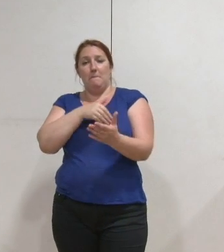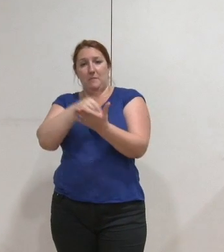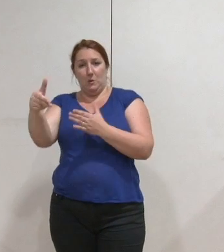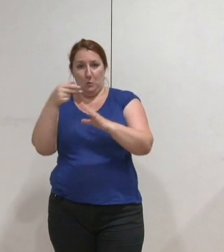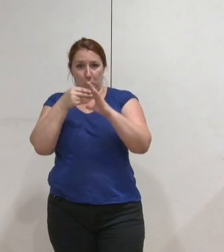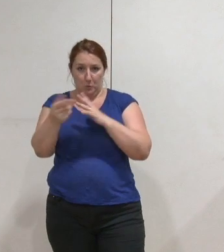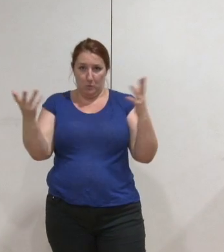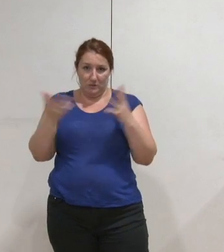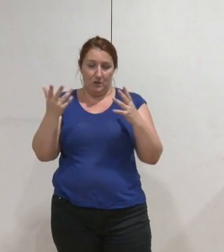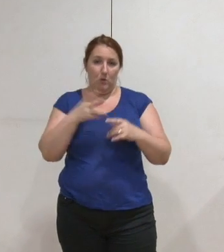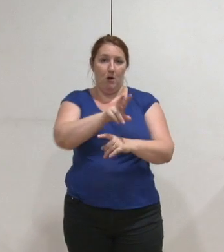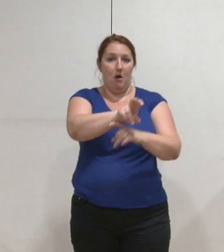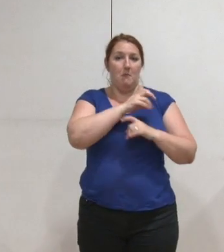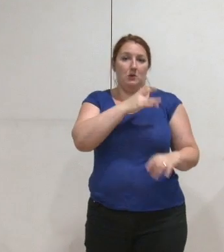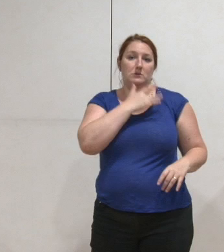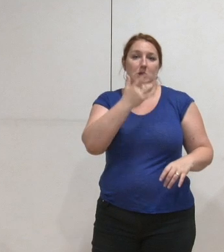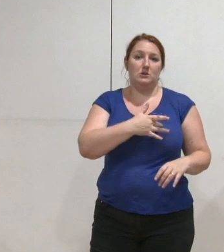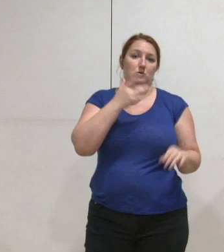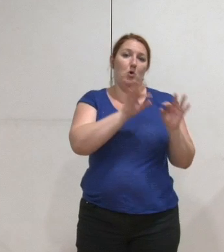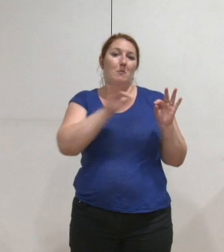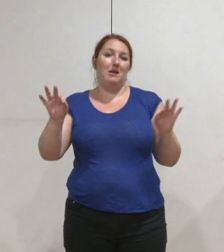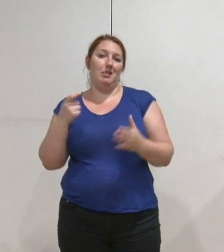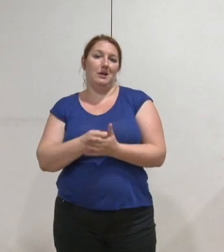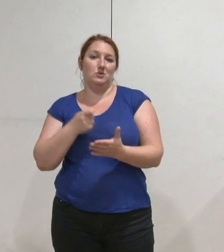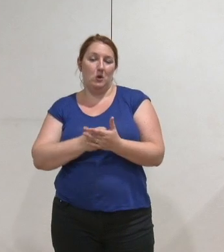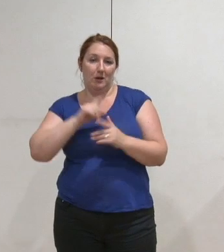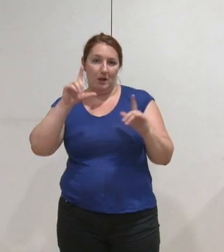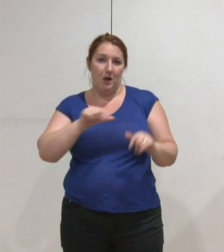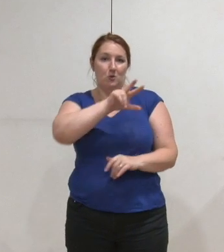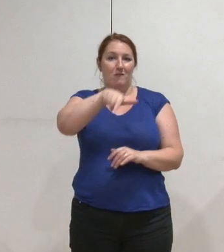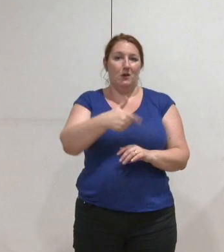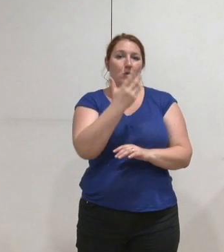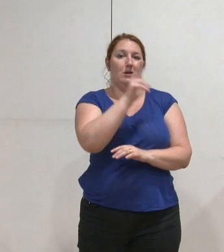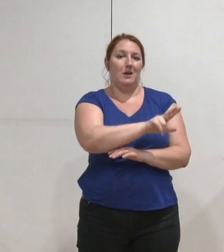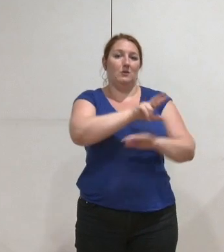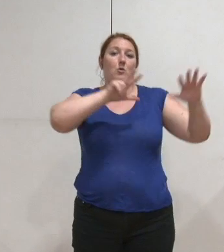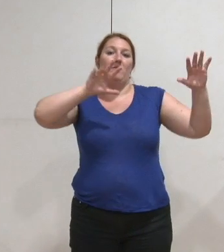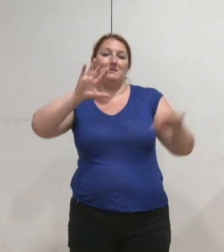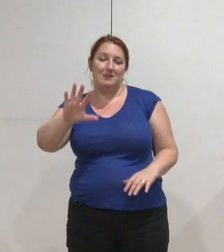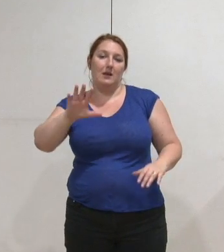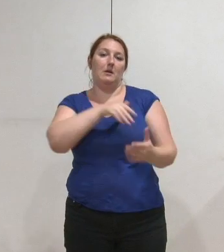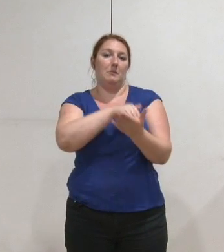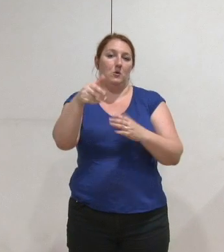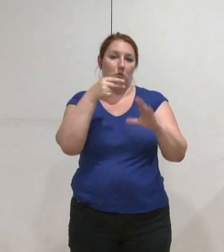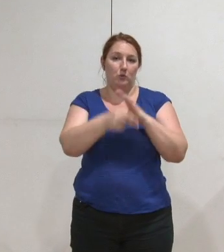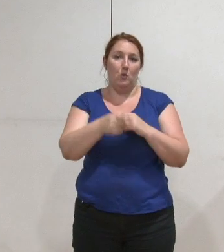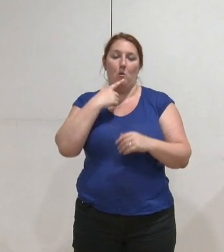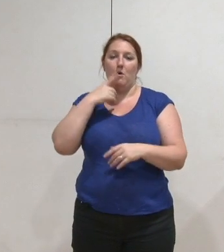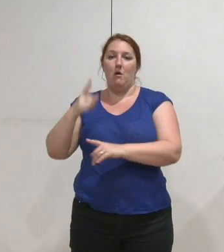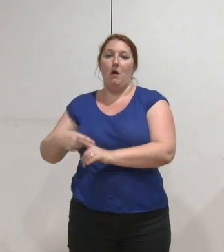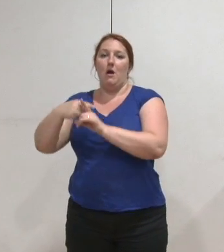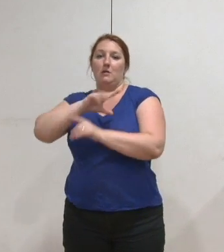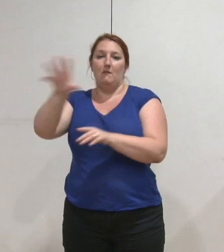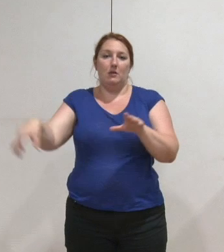à une utilisation d'emprunt sous forme de ligne de trésorerie pour 3,85 million d'euros intégration d'actifs et